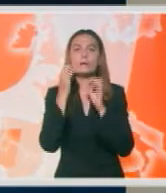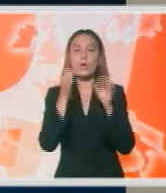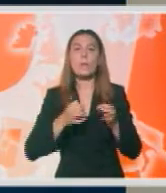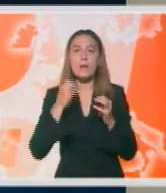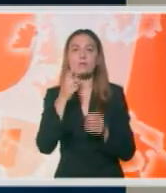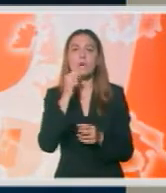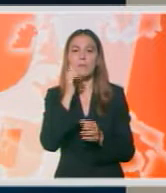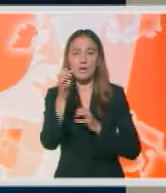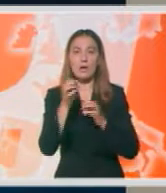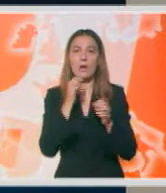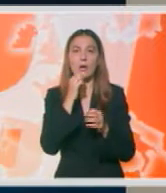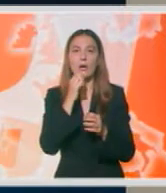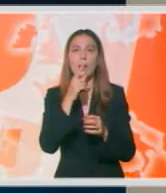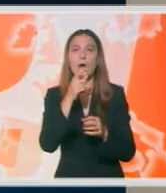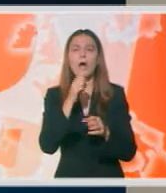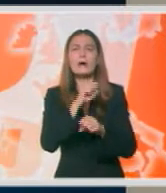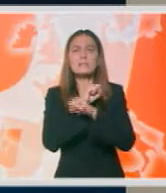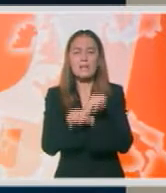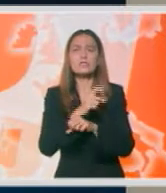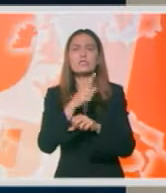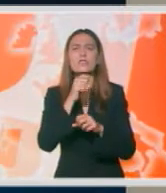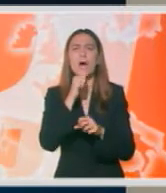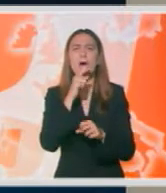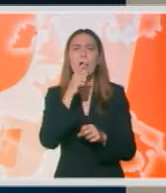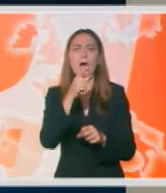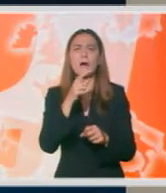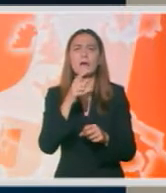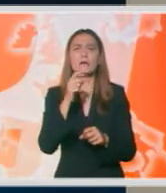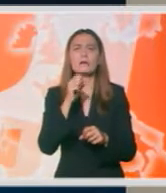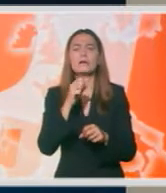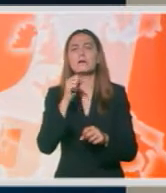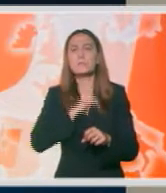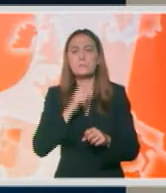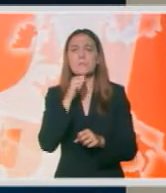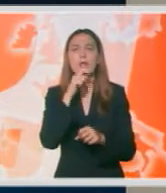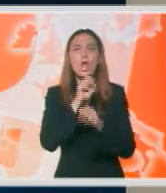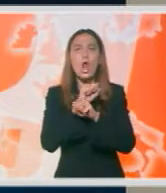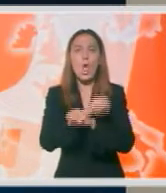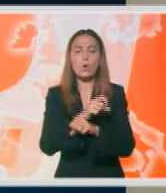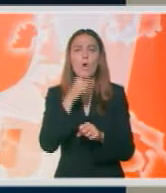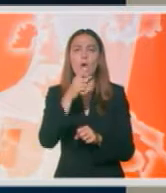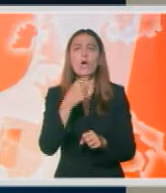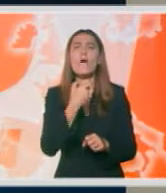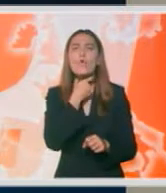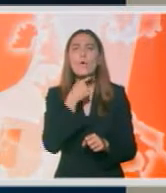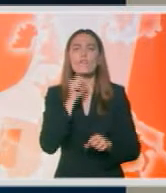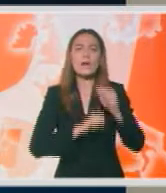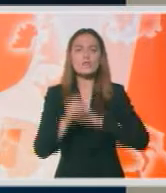obeležavanja stratišta, zatvora, logora, u kojem će doći do toga da žrtve u Vukovaru